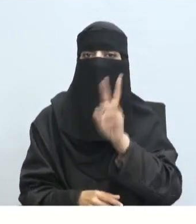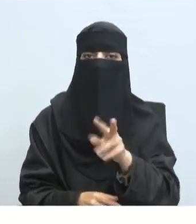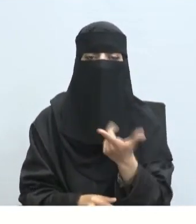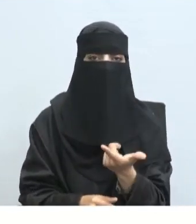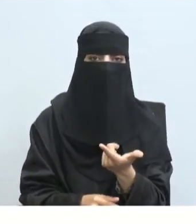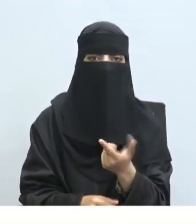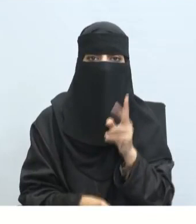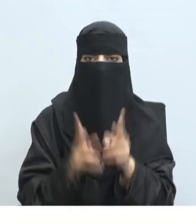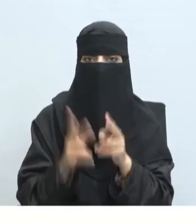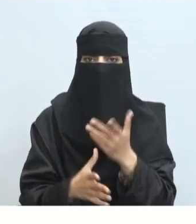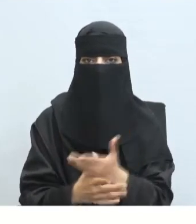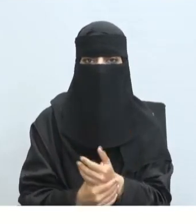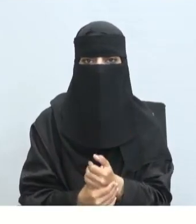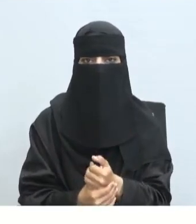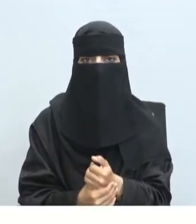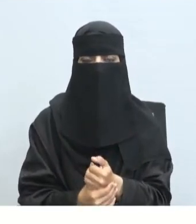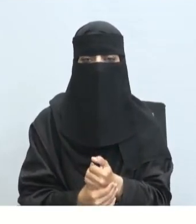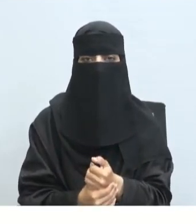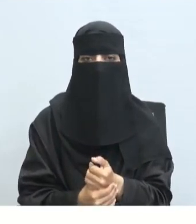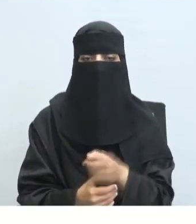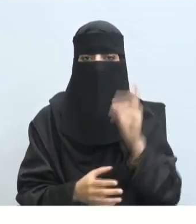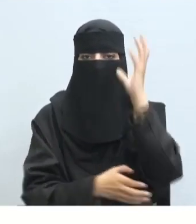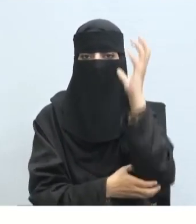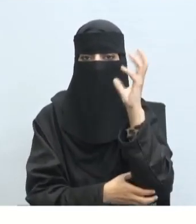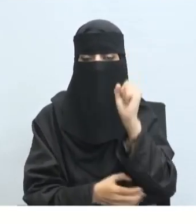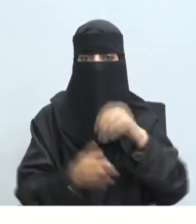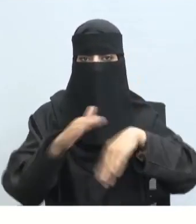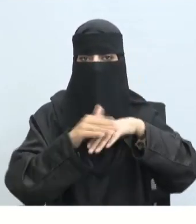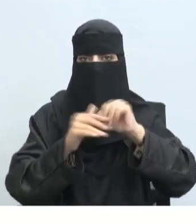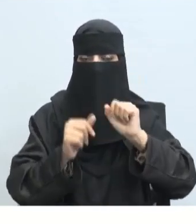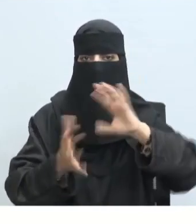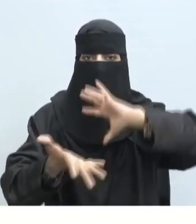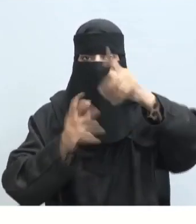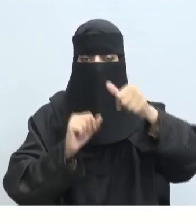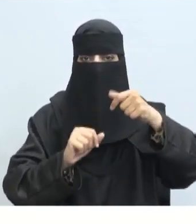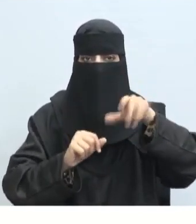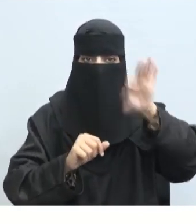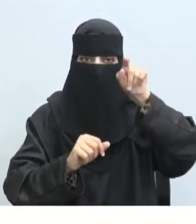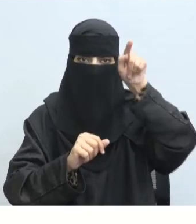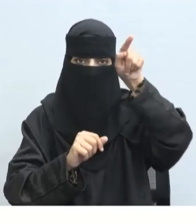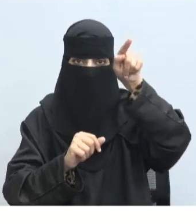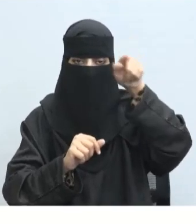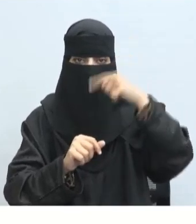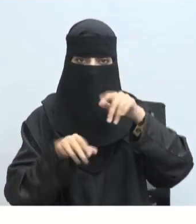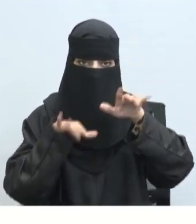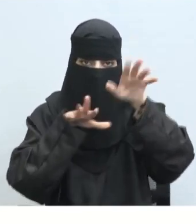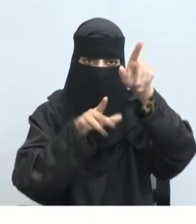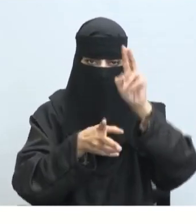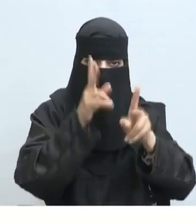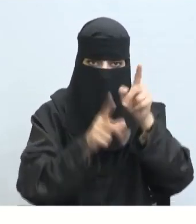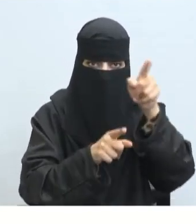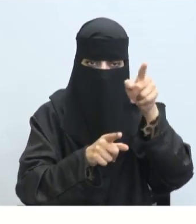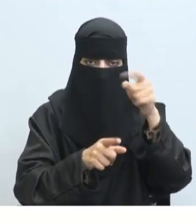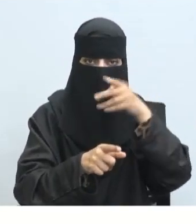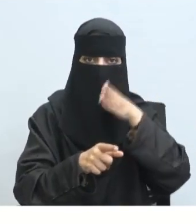تحدثنا عن فعاليه مثلا ك كاس العالم مثلا لكره القدم حينما تود دوله في قادم الايام ان تنظم فعاليه